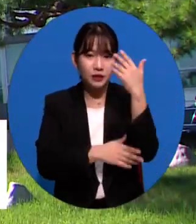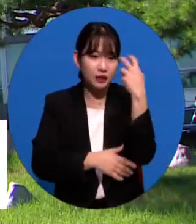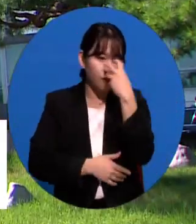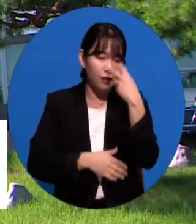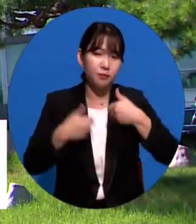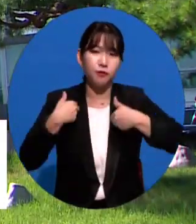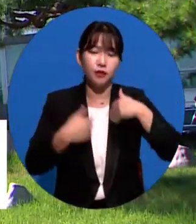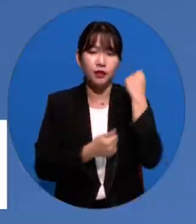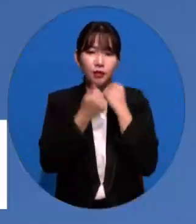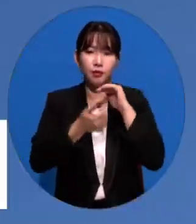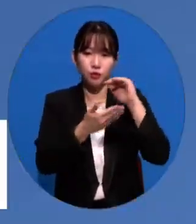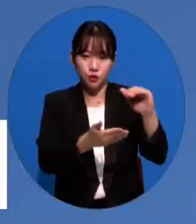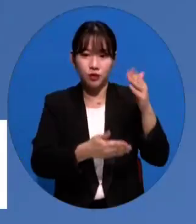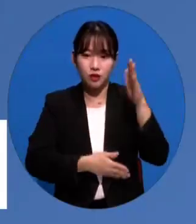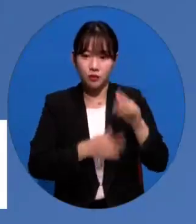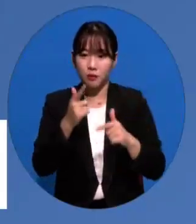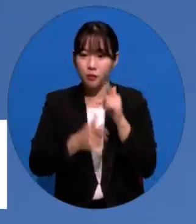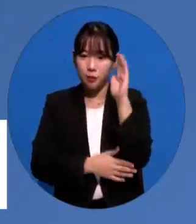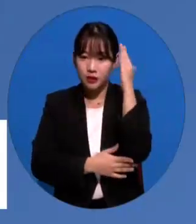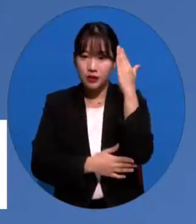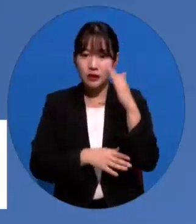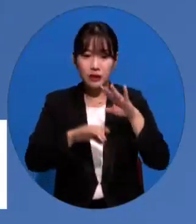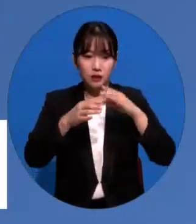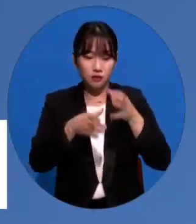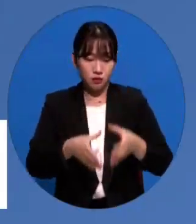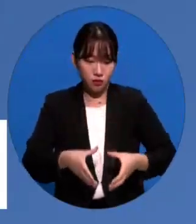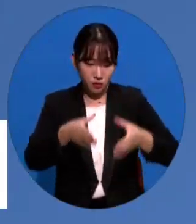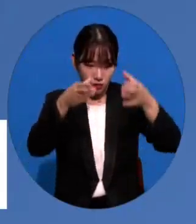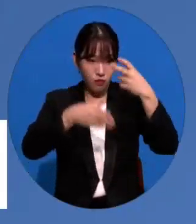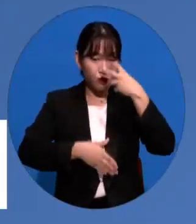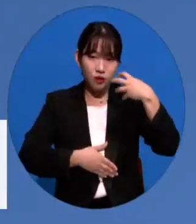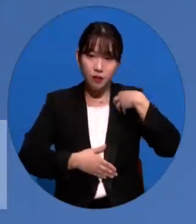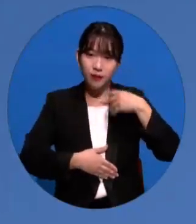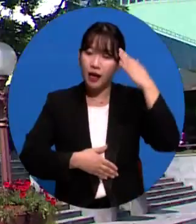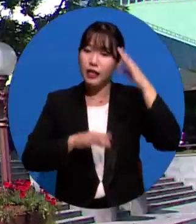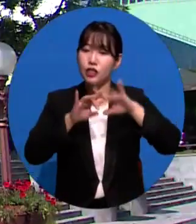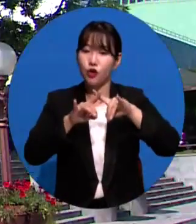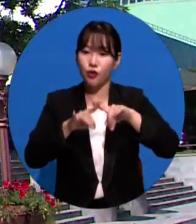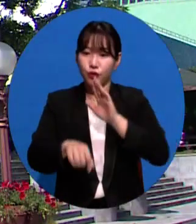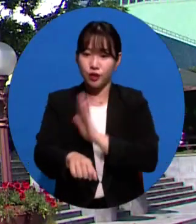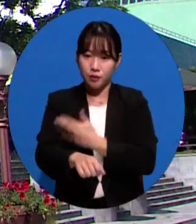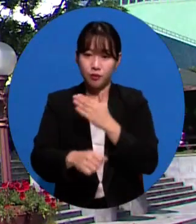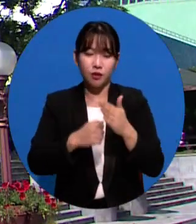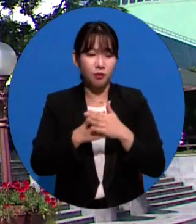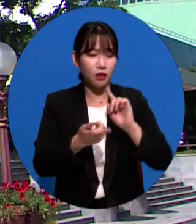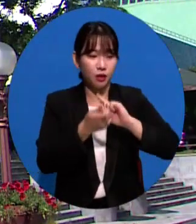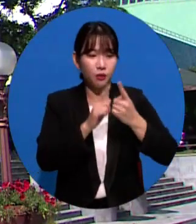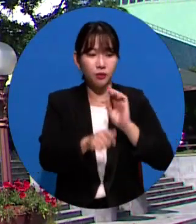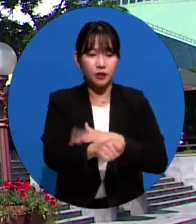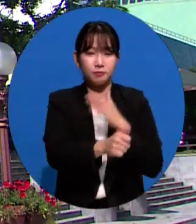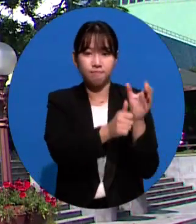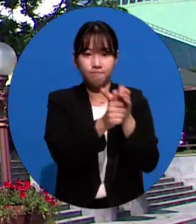필요하다고 설명했지만 목포시는 전신주 관리 주체는 한전이라며 책임 공방을 벌이고 있습니다.